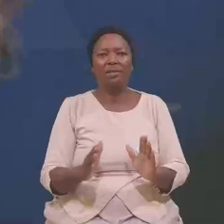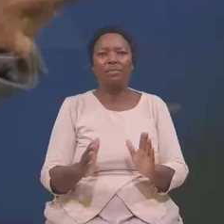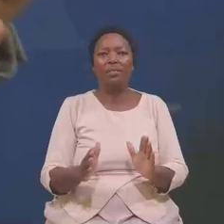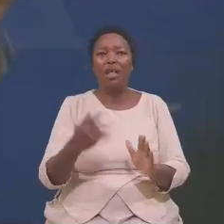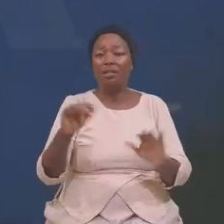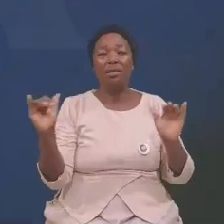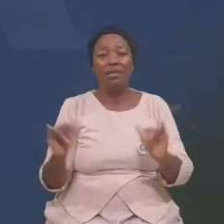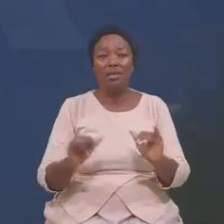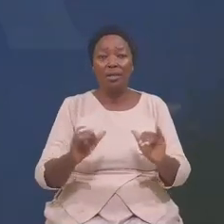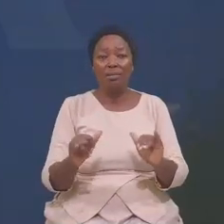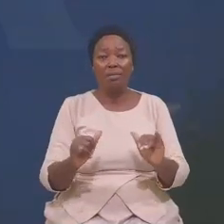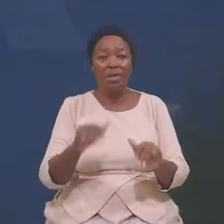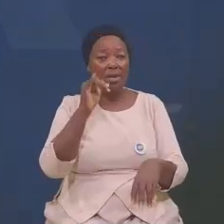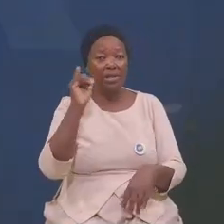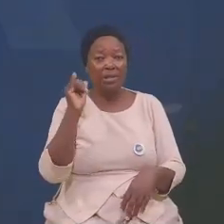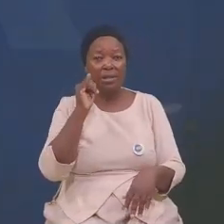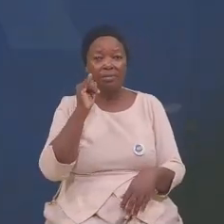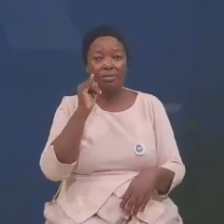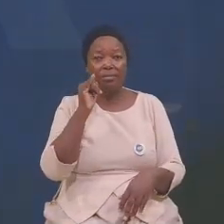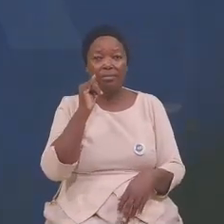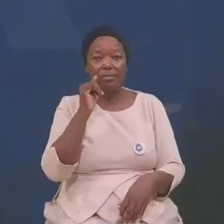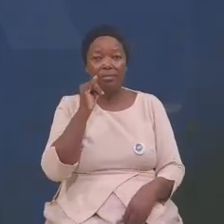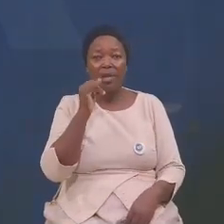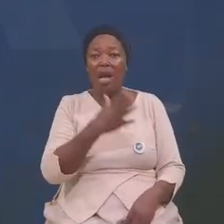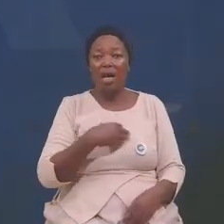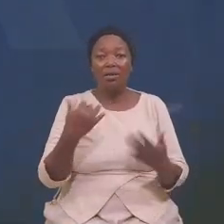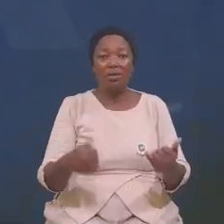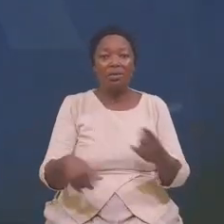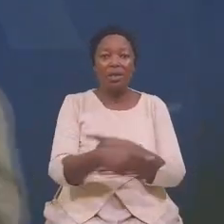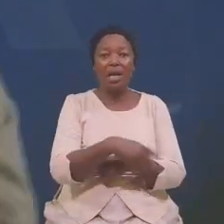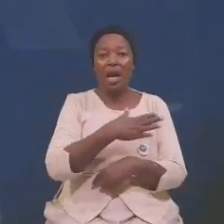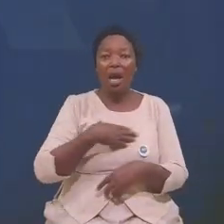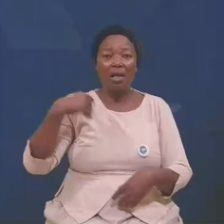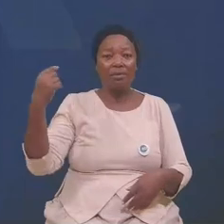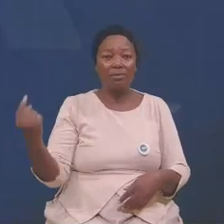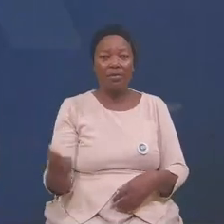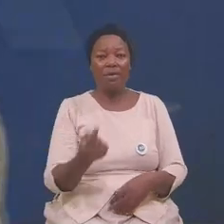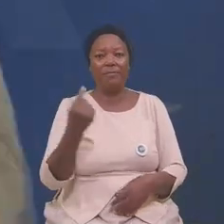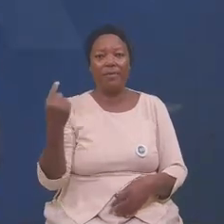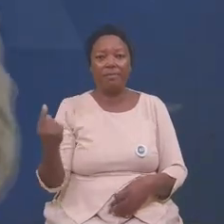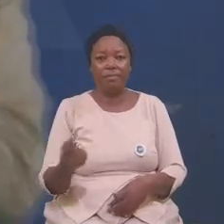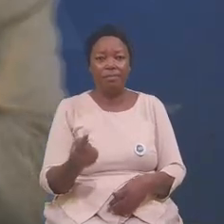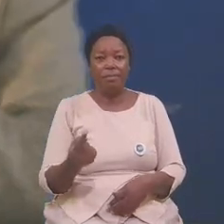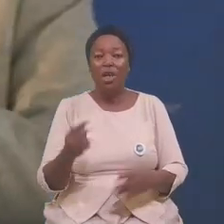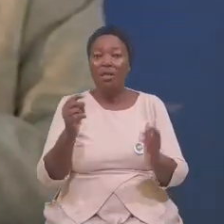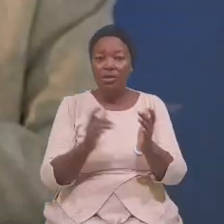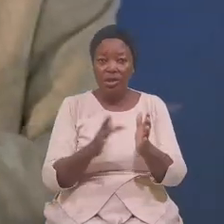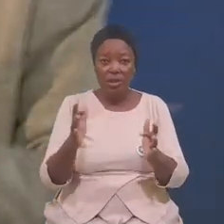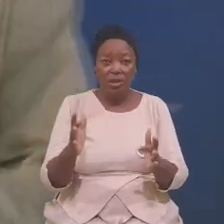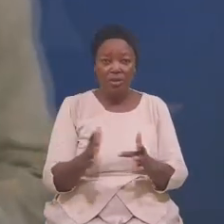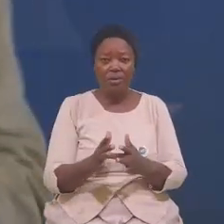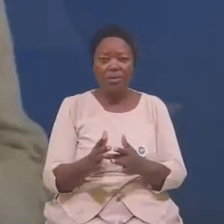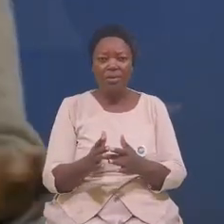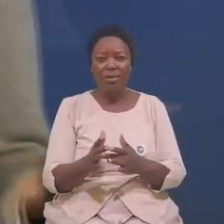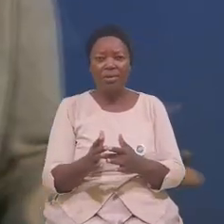même hier, aujourd'hui et pour toujours. Jésus-Christ,